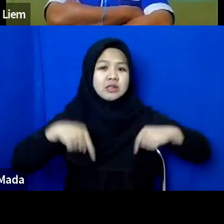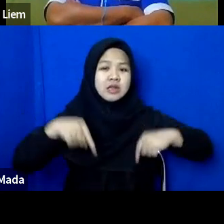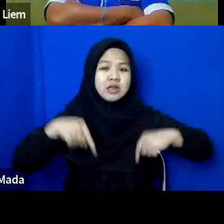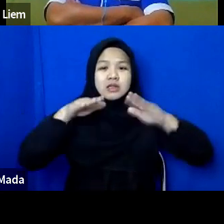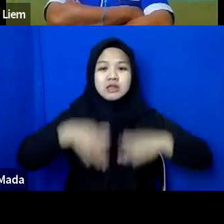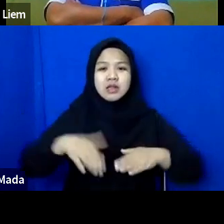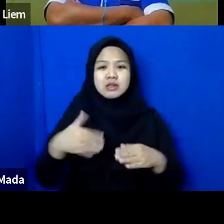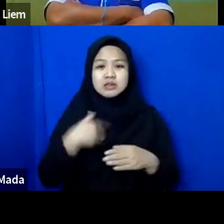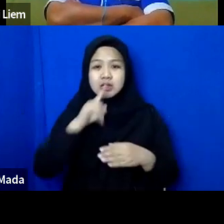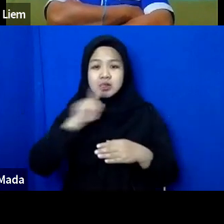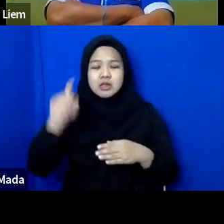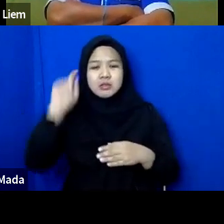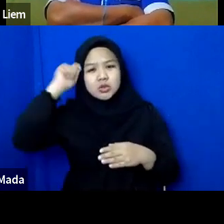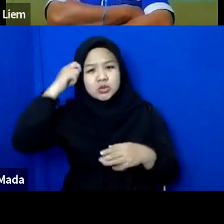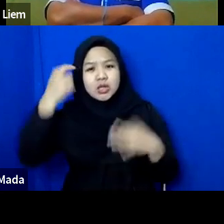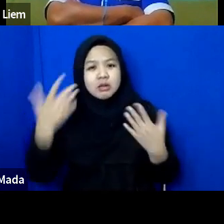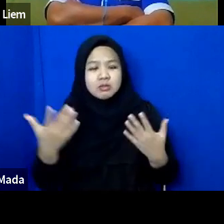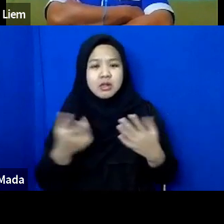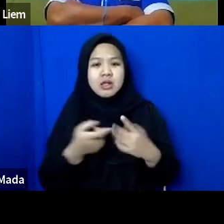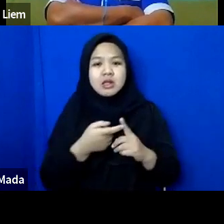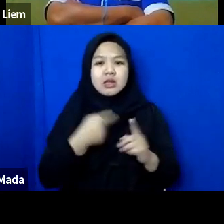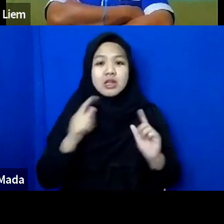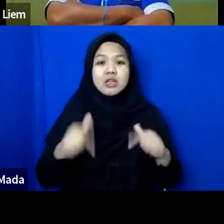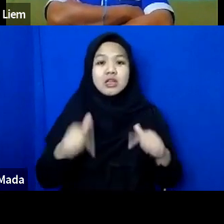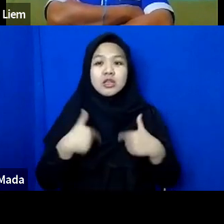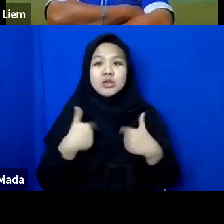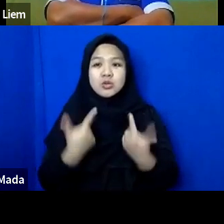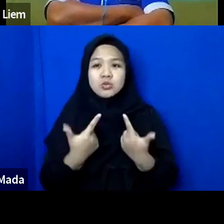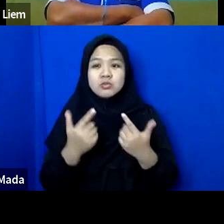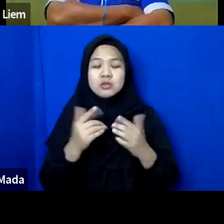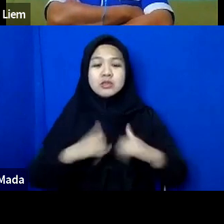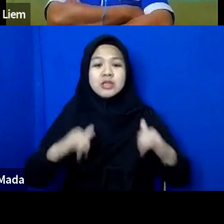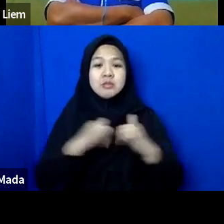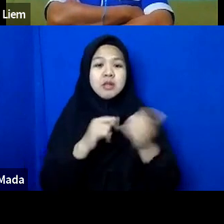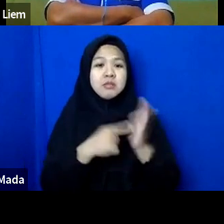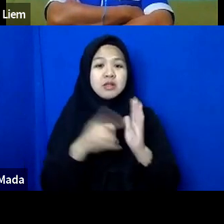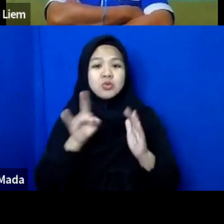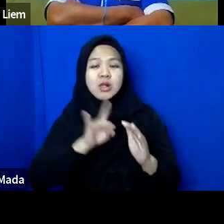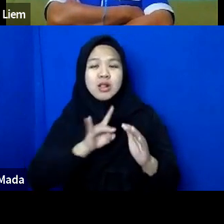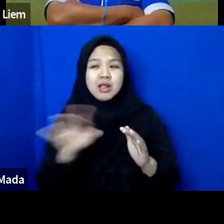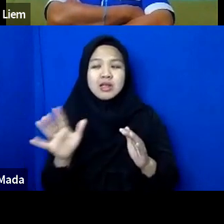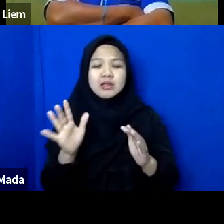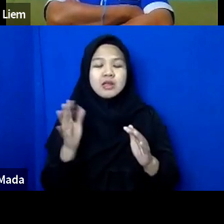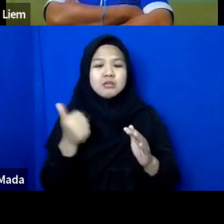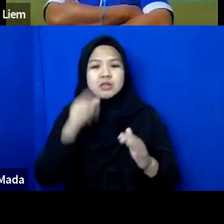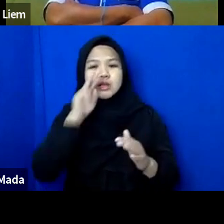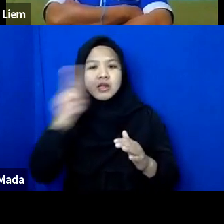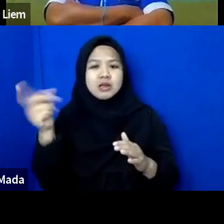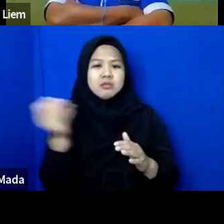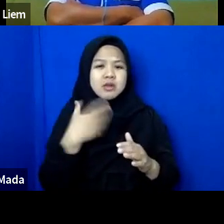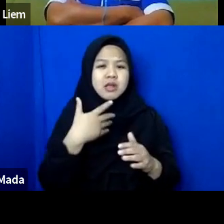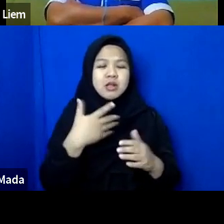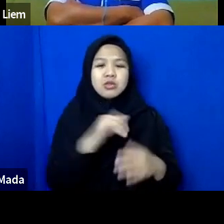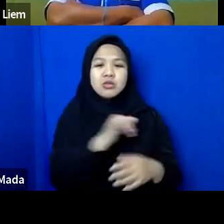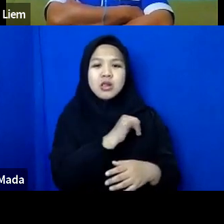tinggal di Ablam saya tanya yang paling susah apa memang daging hidup bersama mahasiswa-mahasiswa lain yang apa namanya yang bisa lihat dia bilang aduh